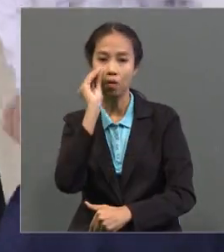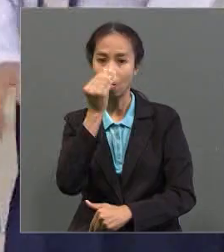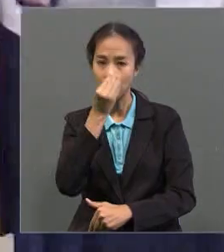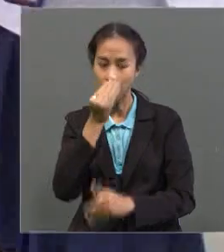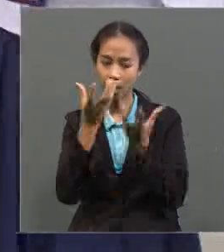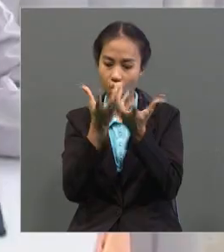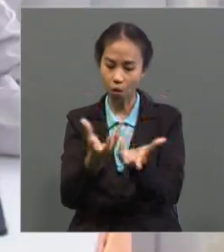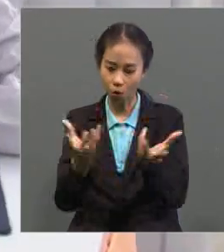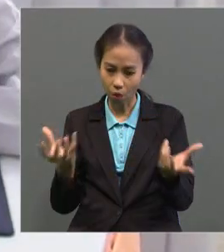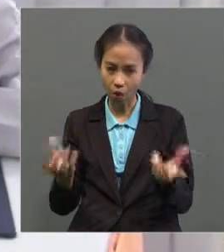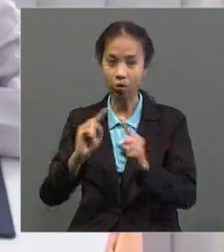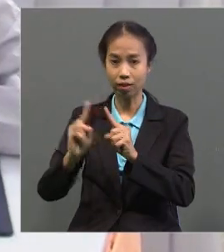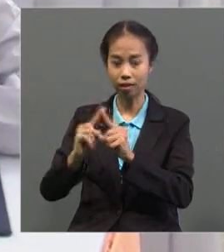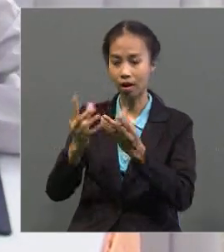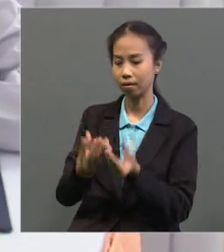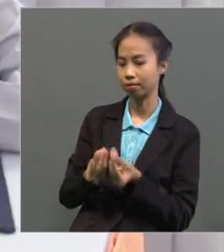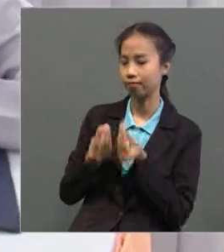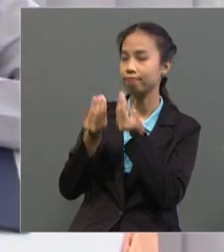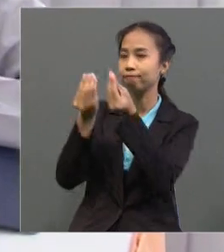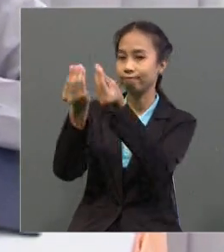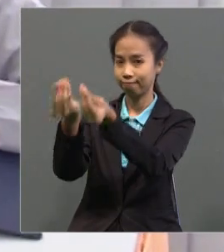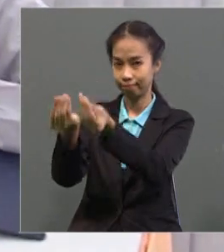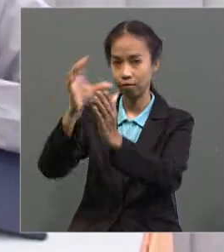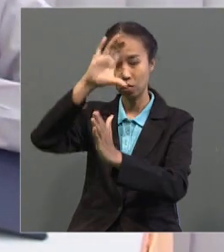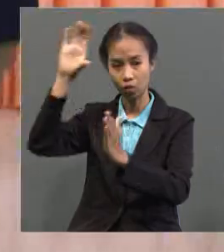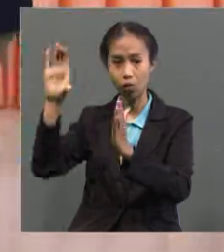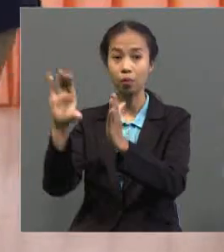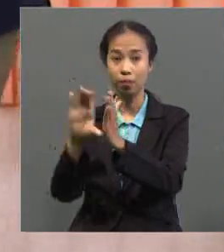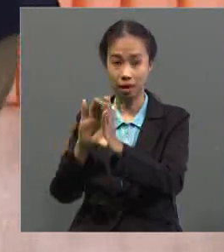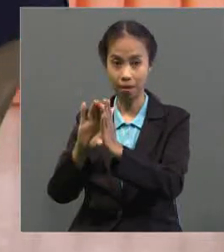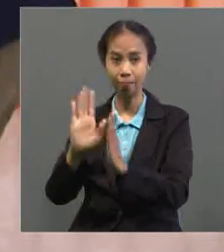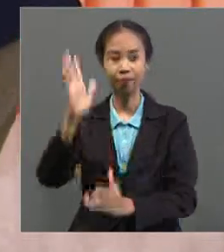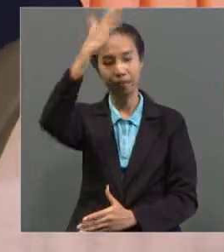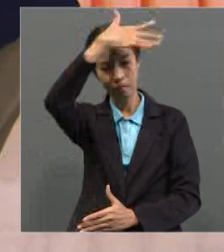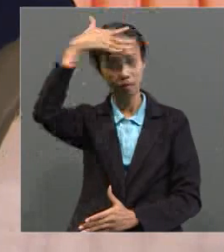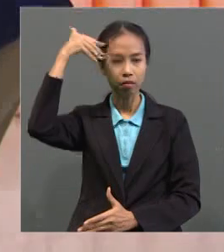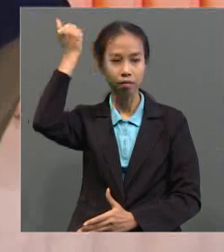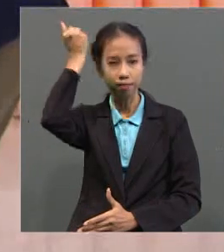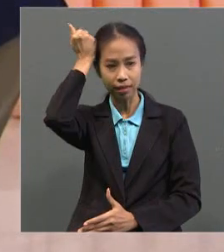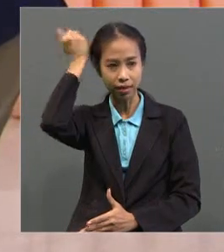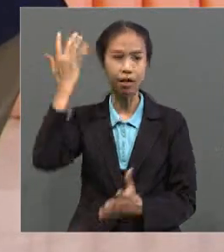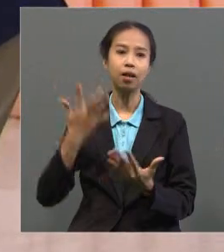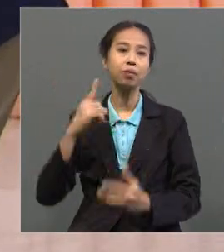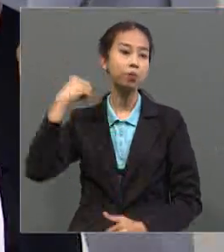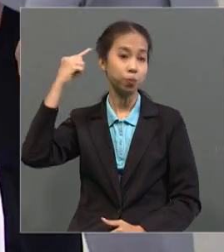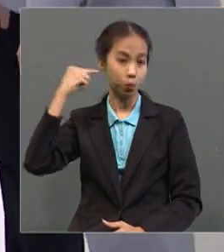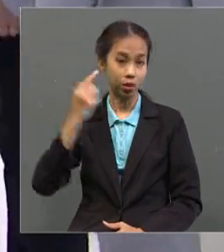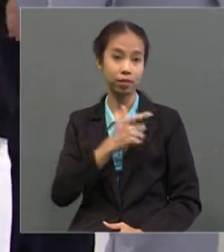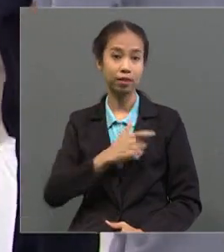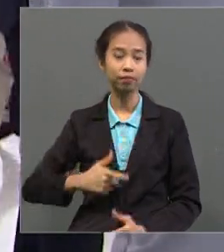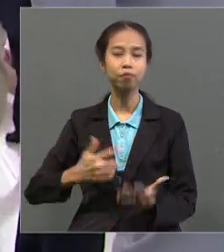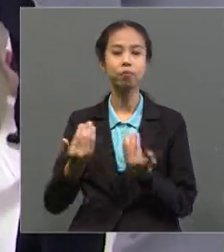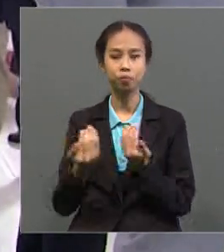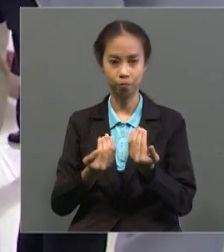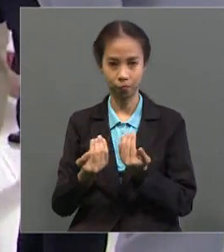และสิ่งของไปถวายที่หน้าพระรูปสมเด็จพระเจ้าลูกเธอเจ้าฟ้าพัชรกิติยาภานเรนทิราเทพยวดี